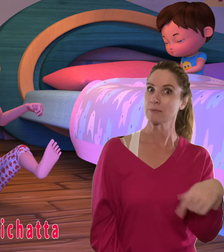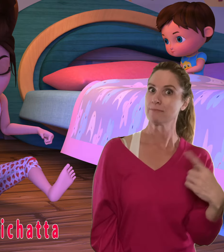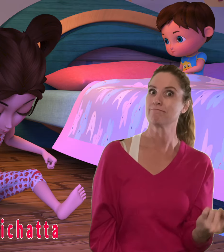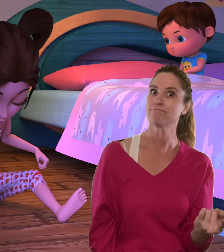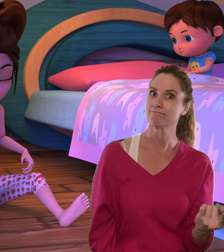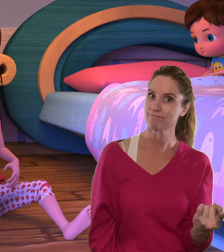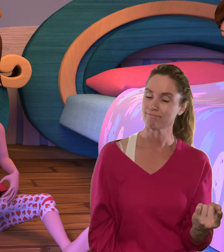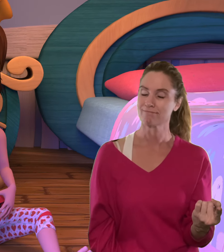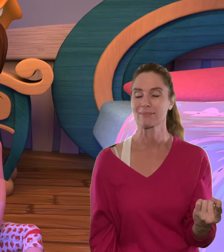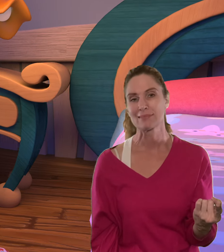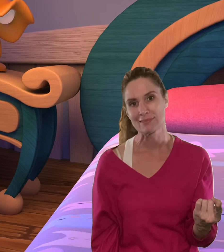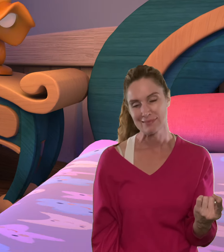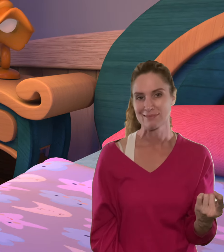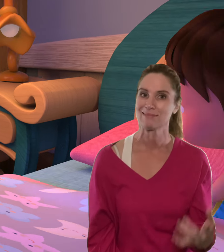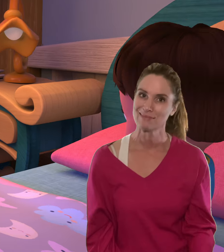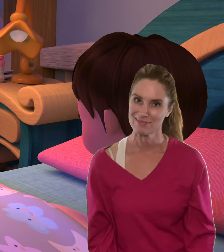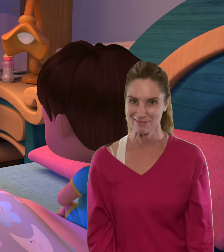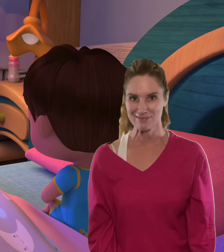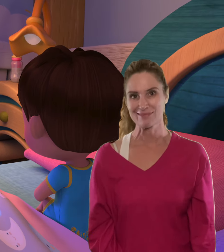匹落ちちゃっ